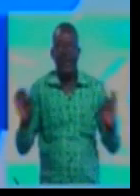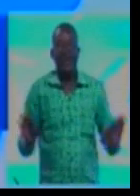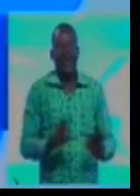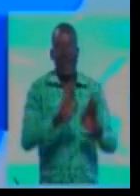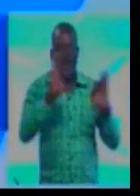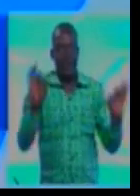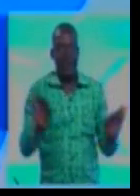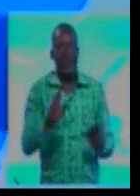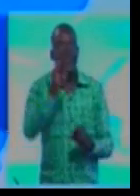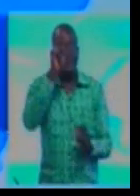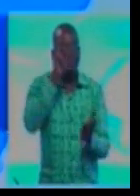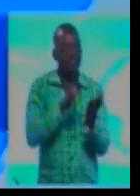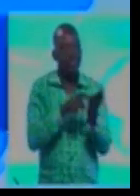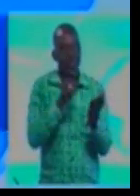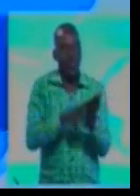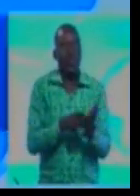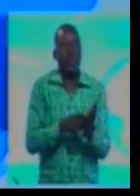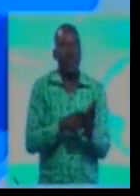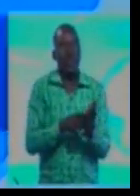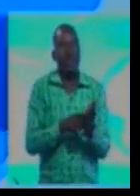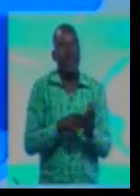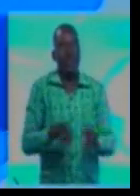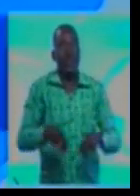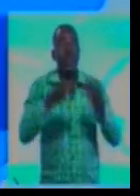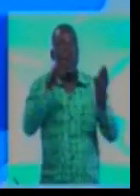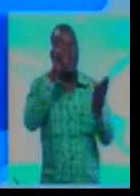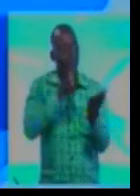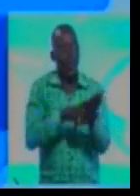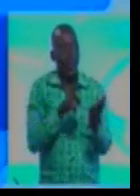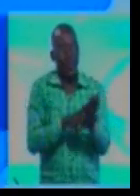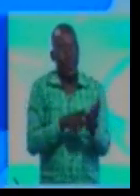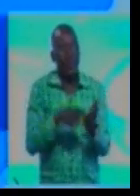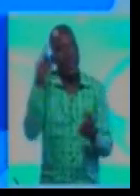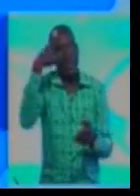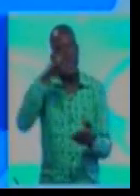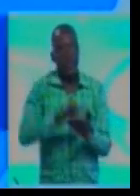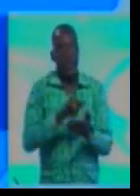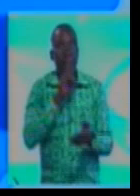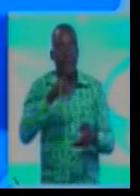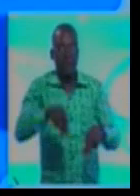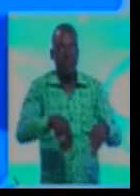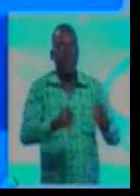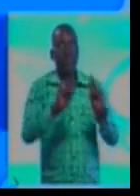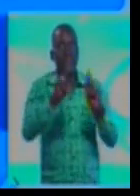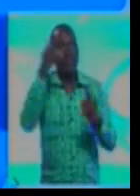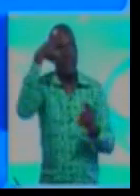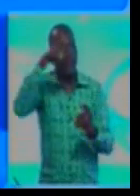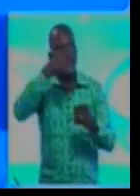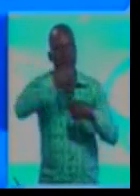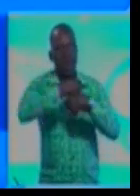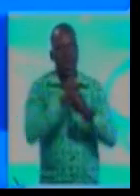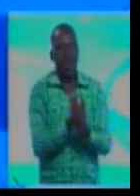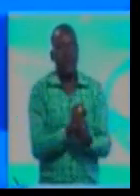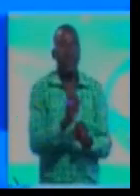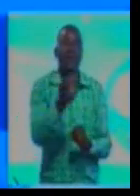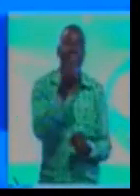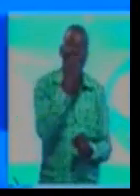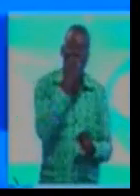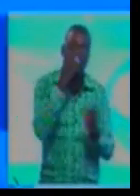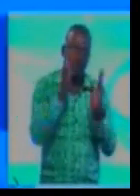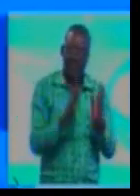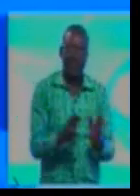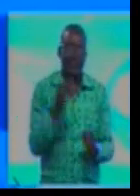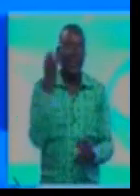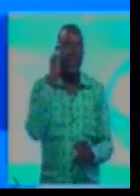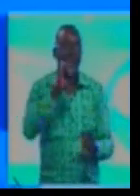à Poa. Cette grande foire dédiée aux poulets offre une opportunité d'affaires aux producteurs et aux consommateurs. Elle se